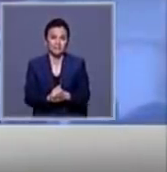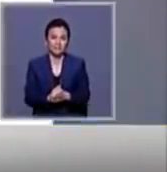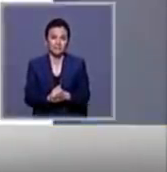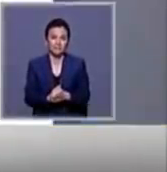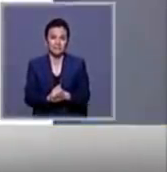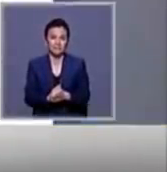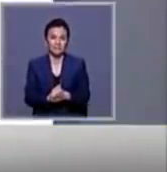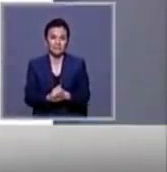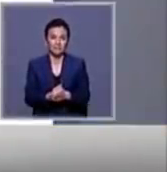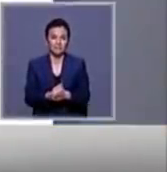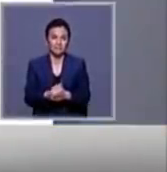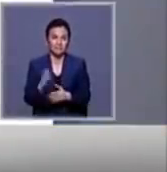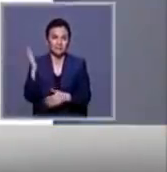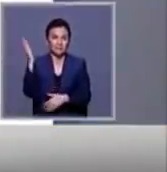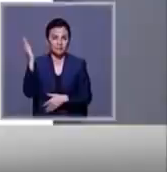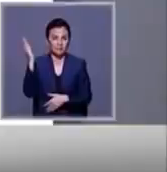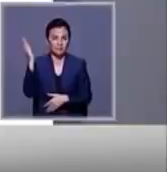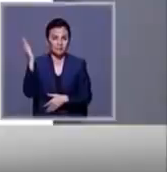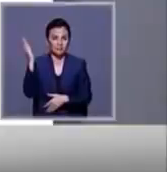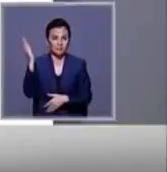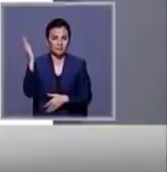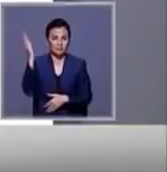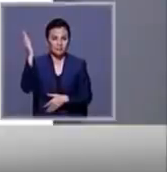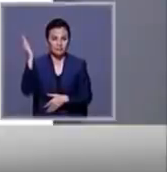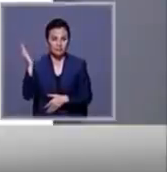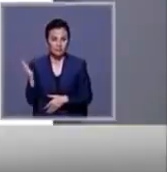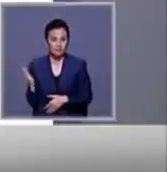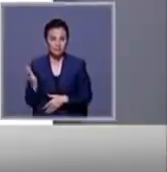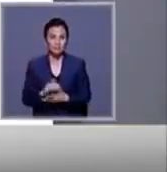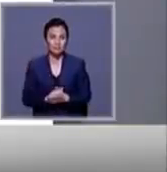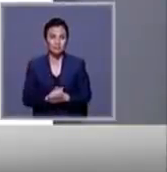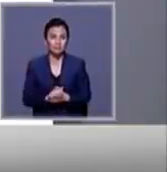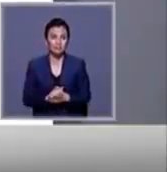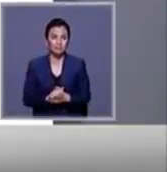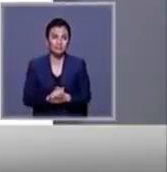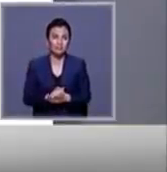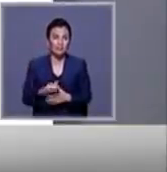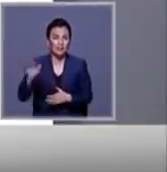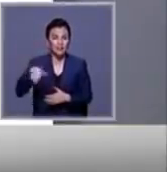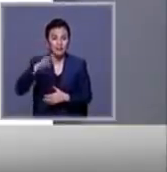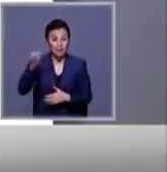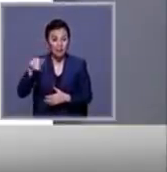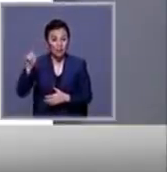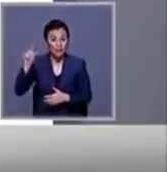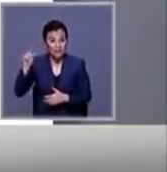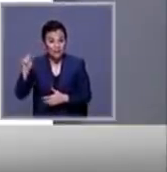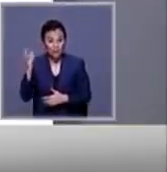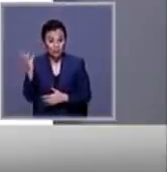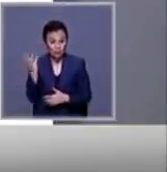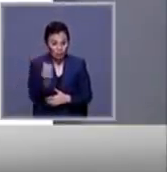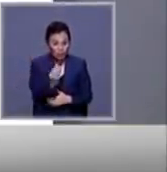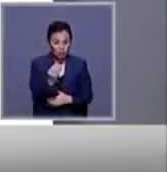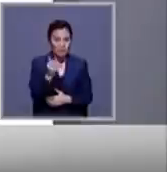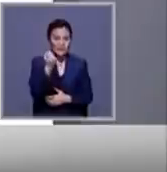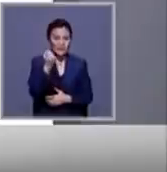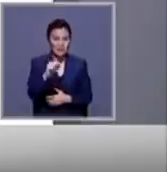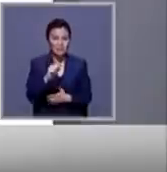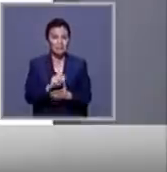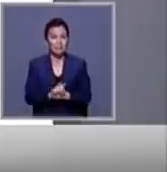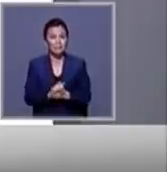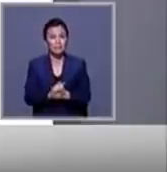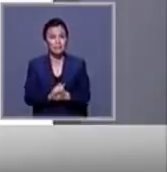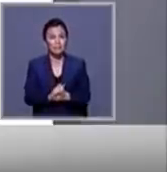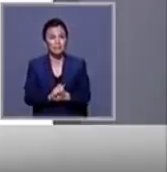ฉบับ20กลุ่มของกลท. ทำไมพี่ถึกเดี๋ยวก่อนสว.สรรหาฉบับทดลองพันล้